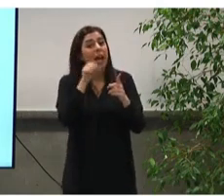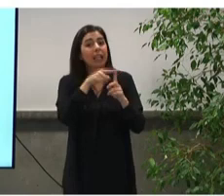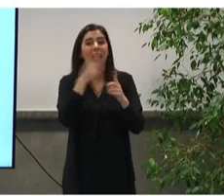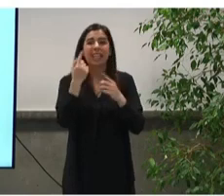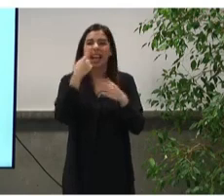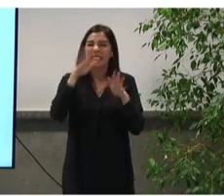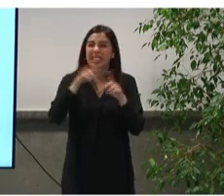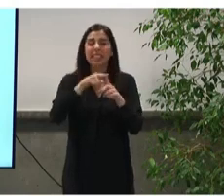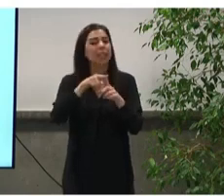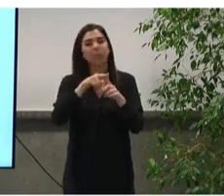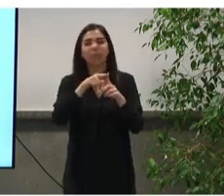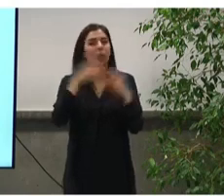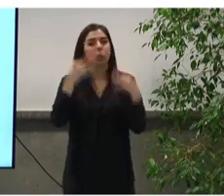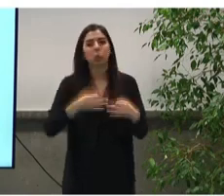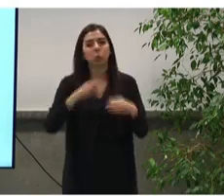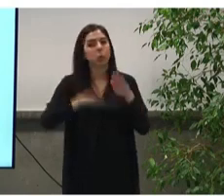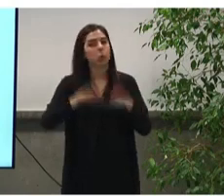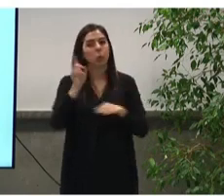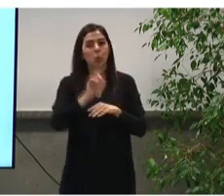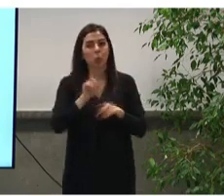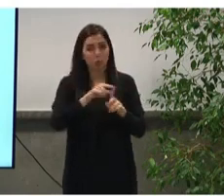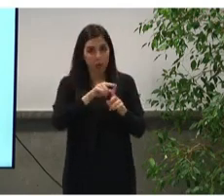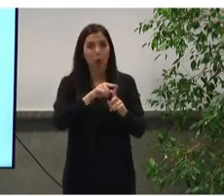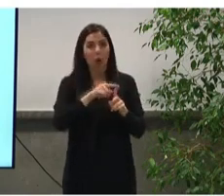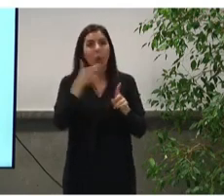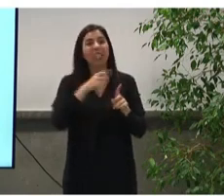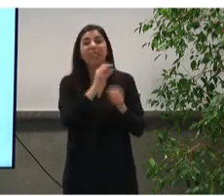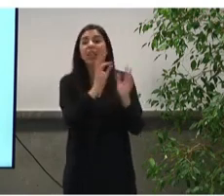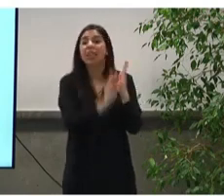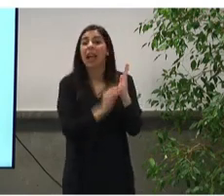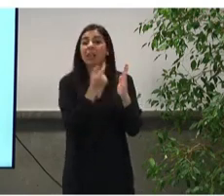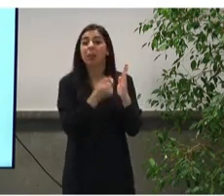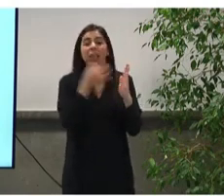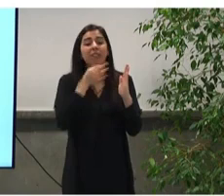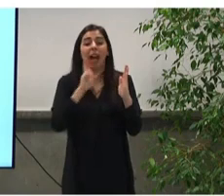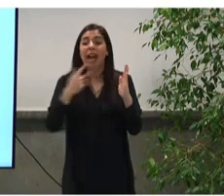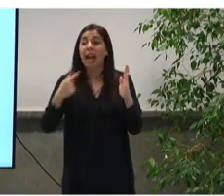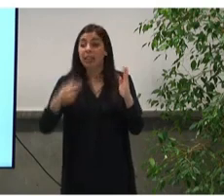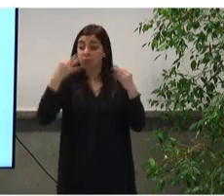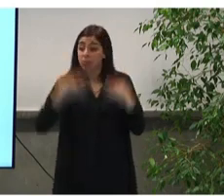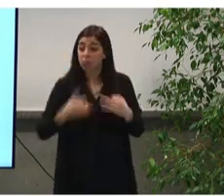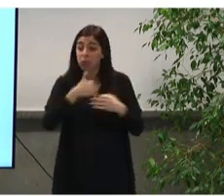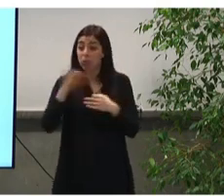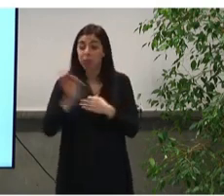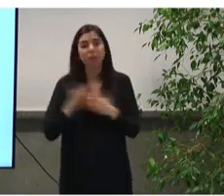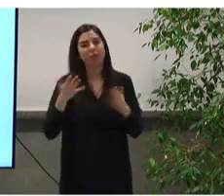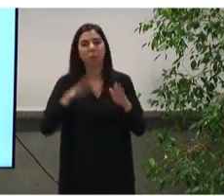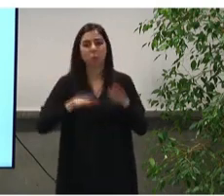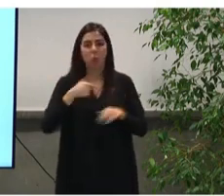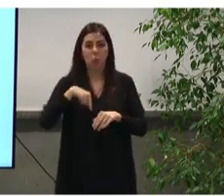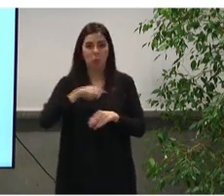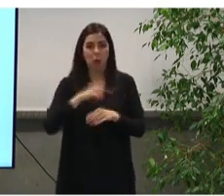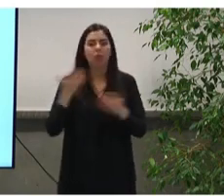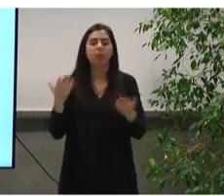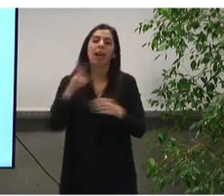molto incerte, proprio perché i dati sono pochi e quindi è più difficile avere una stima robusta di RT. Però diciamo che al 25